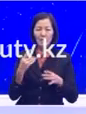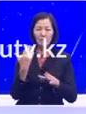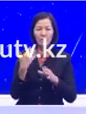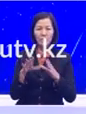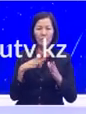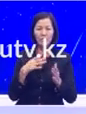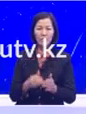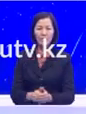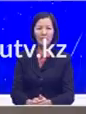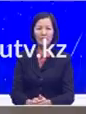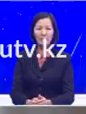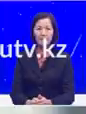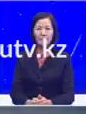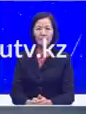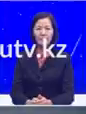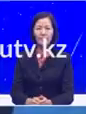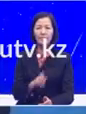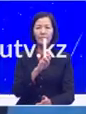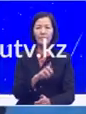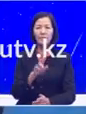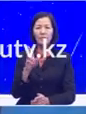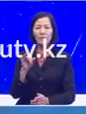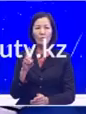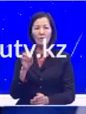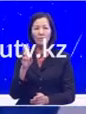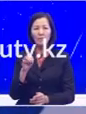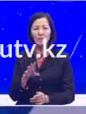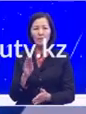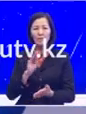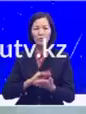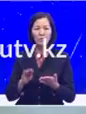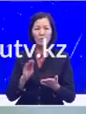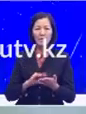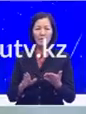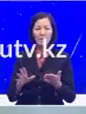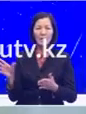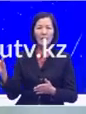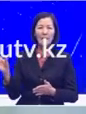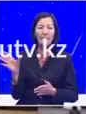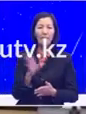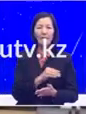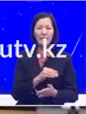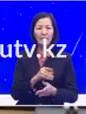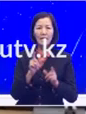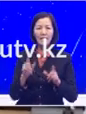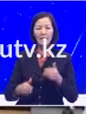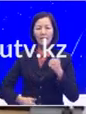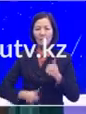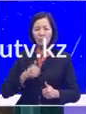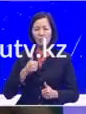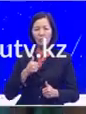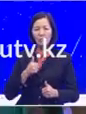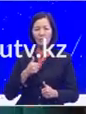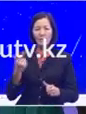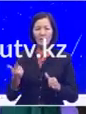еді. Бейсен Құранбектің есімі журналистикада ізінен ерген барша ауылғыздарға абыройлы есім.